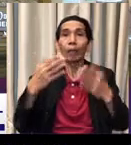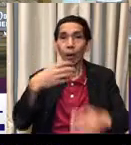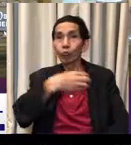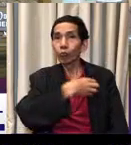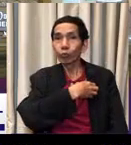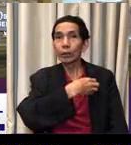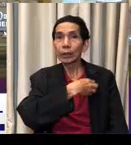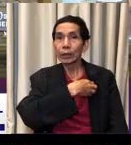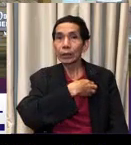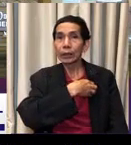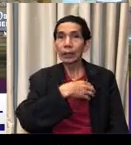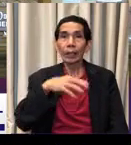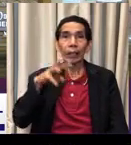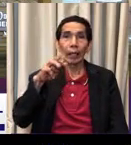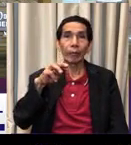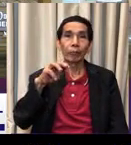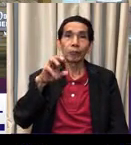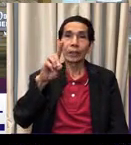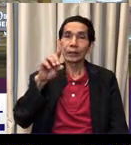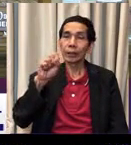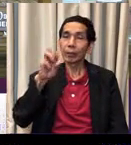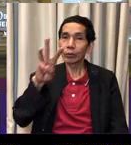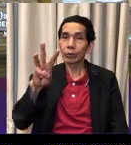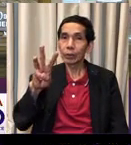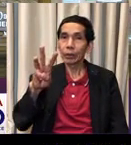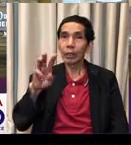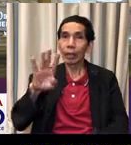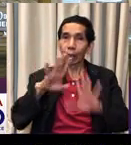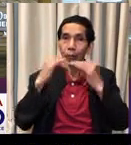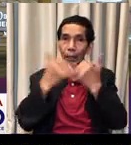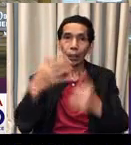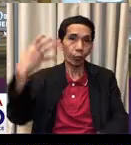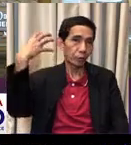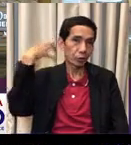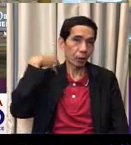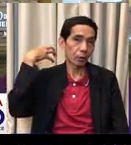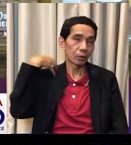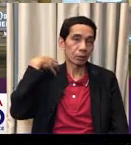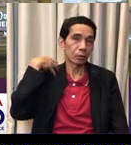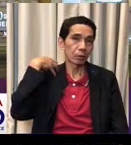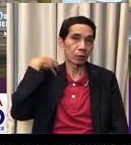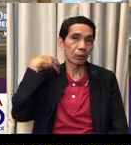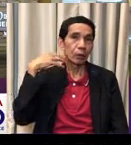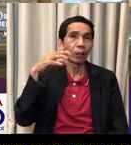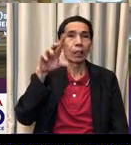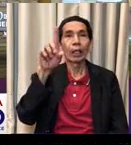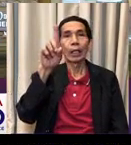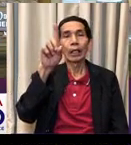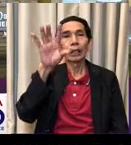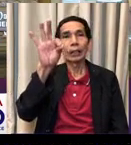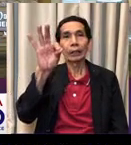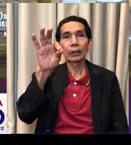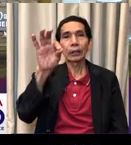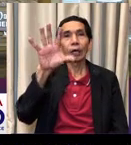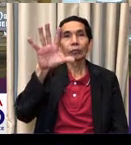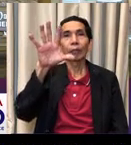pulis, sa NDSWD, sa mga barangay official. O yan po,